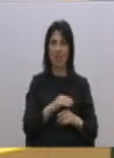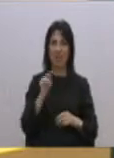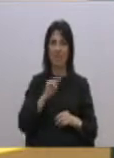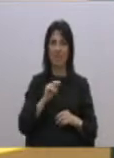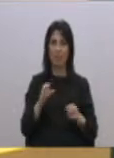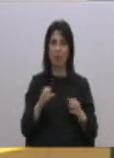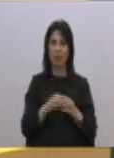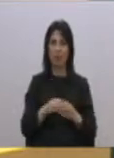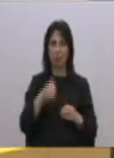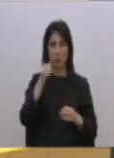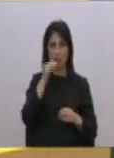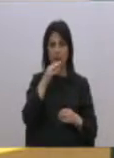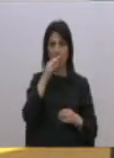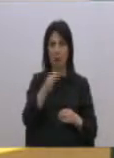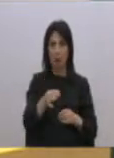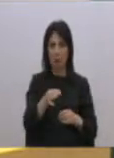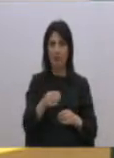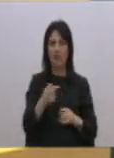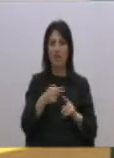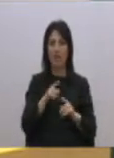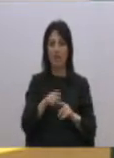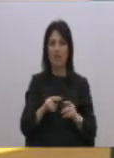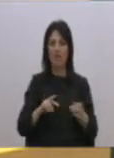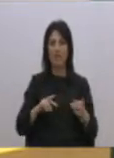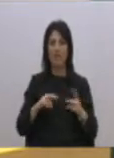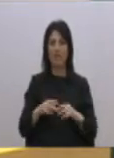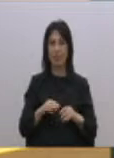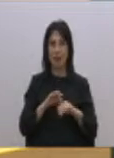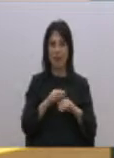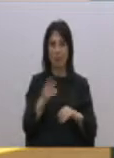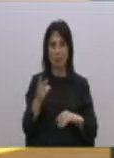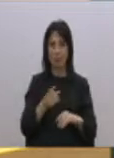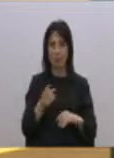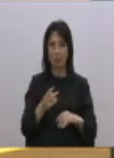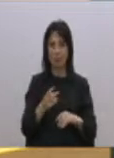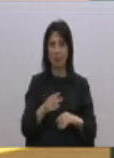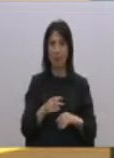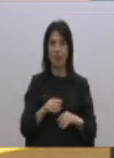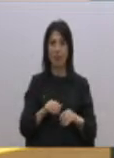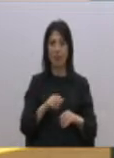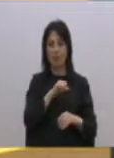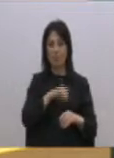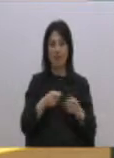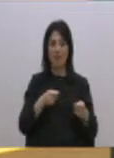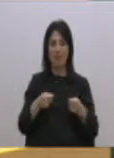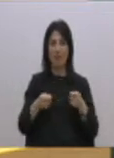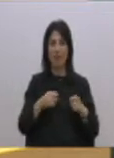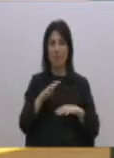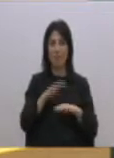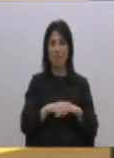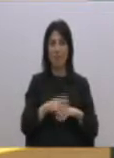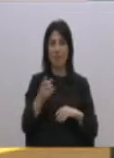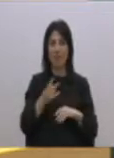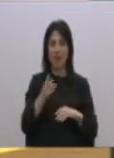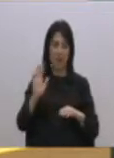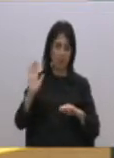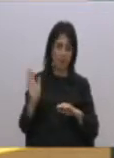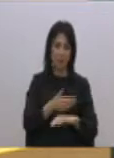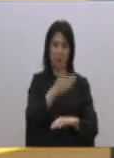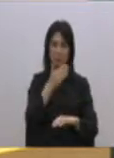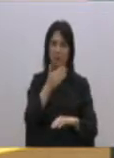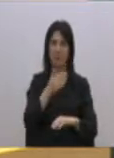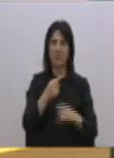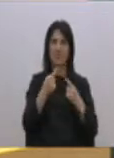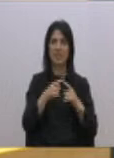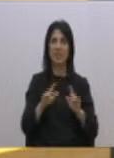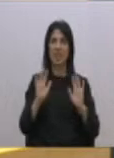სამუშაო ჯგუფში გუშინ გეუბნებოდათ, რომ ეს ცვლილებებია გასატარებელი. კორპორატიული მართლობის საკაზა არის აღმოსაფხვრელი.